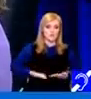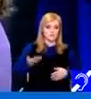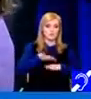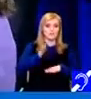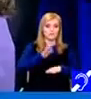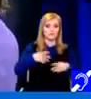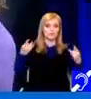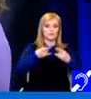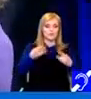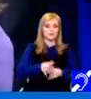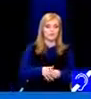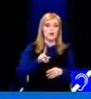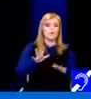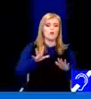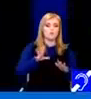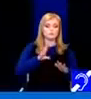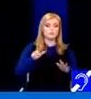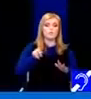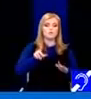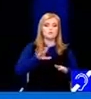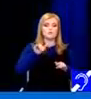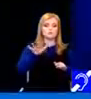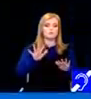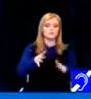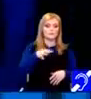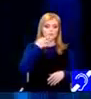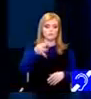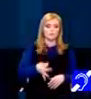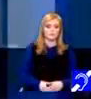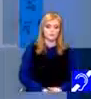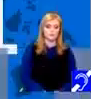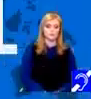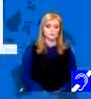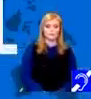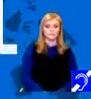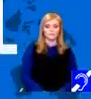de televiziune. Cum s-a desfășurat show-ul, vedeți imediat în telejurnal.